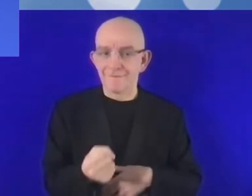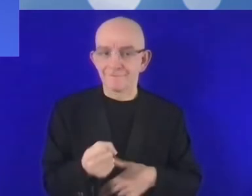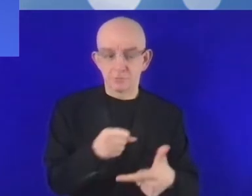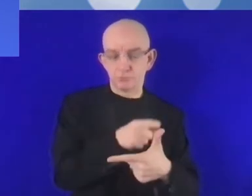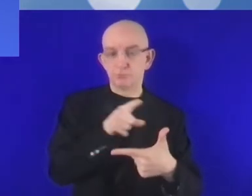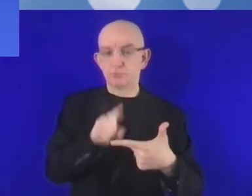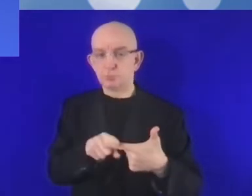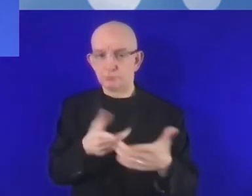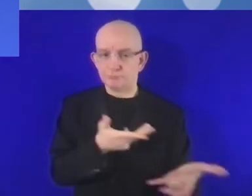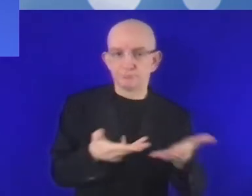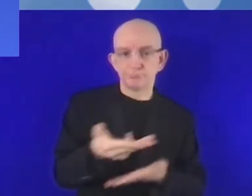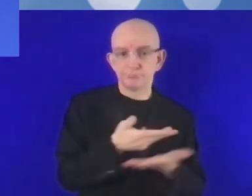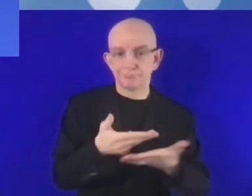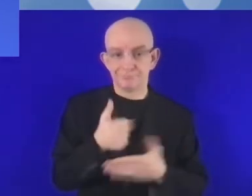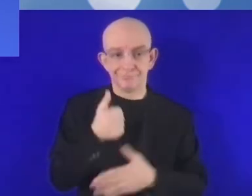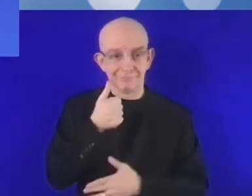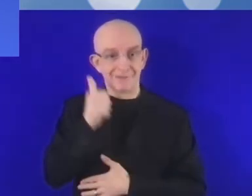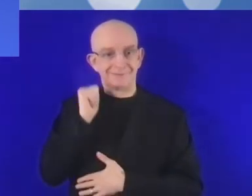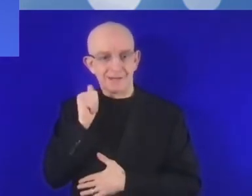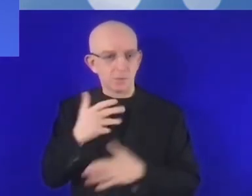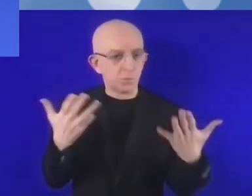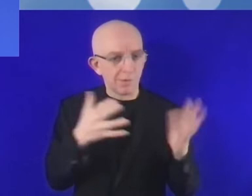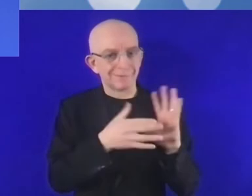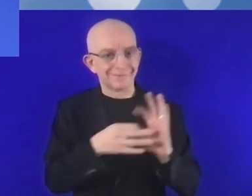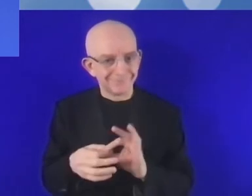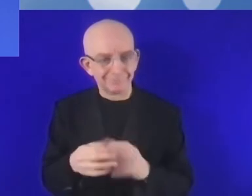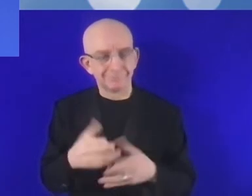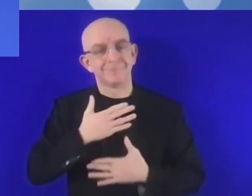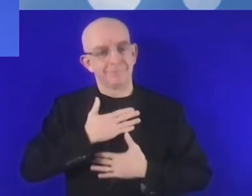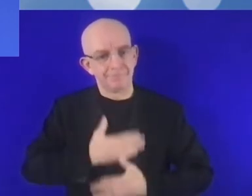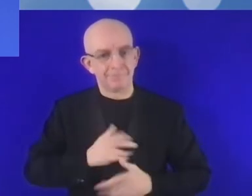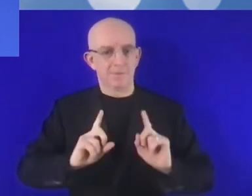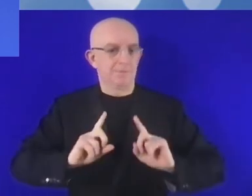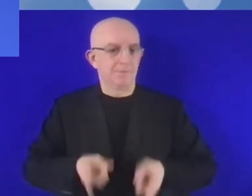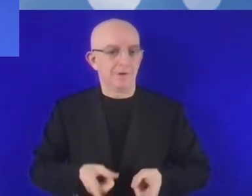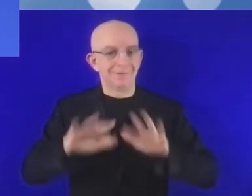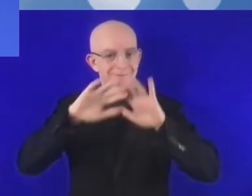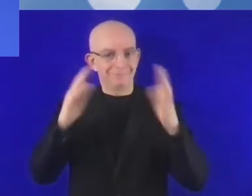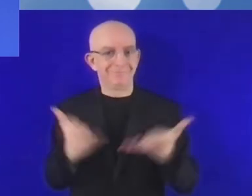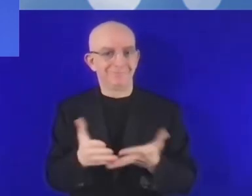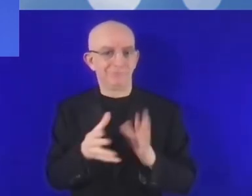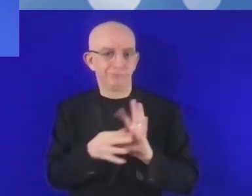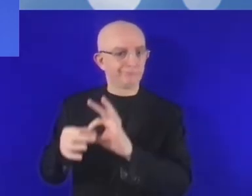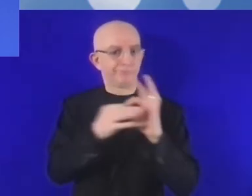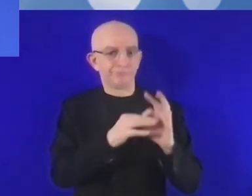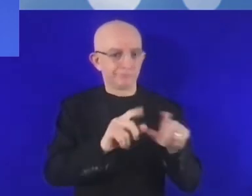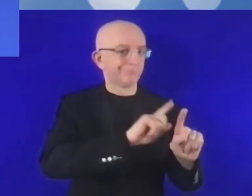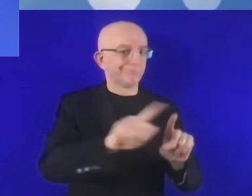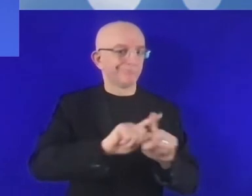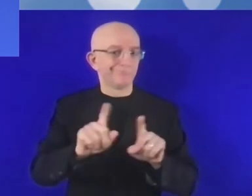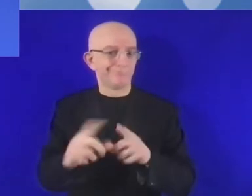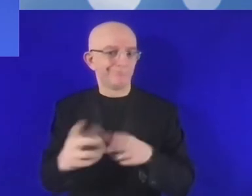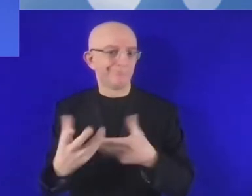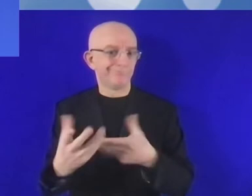الحاجة إلى التعاون الدولي، الشراكات العامة والخاصة، إشراك المجتمع